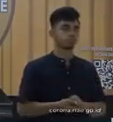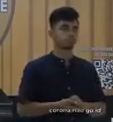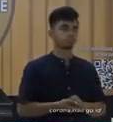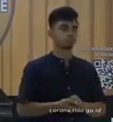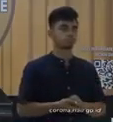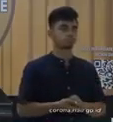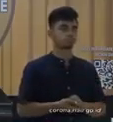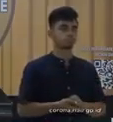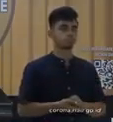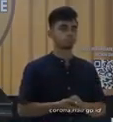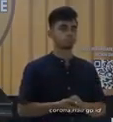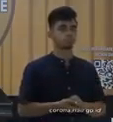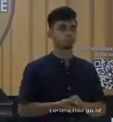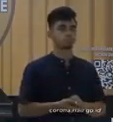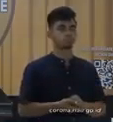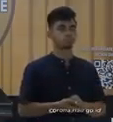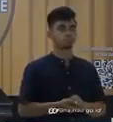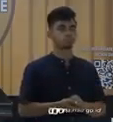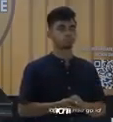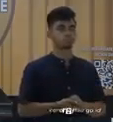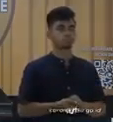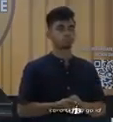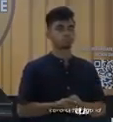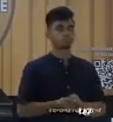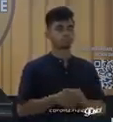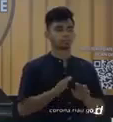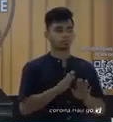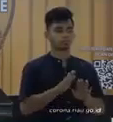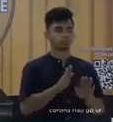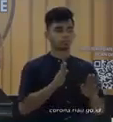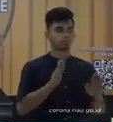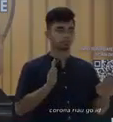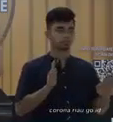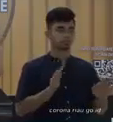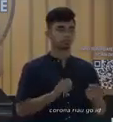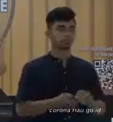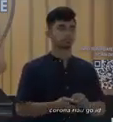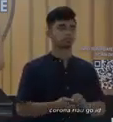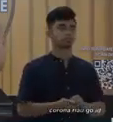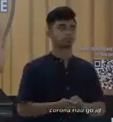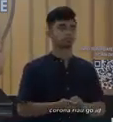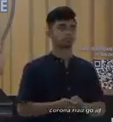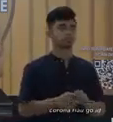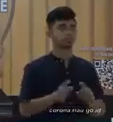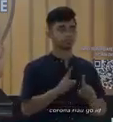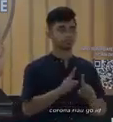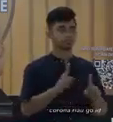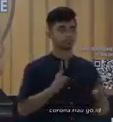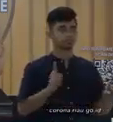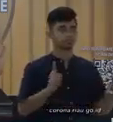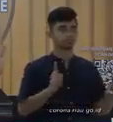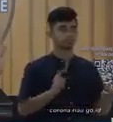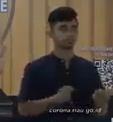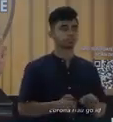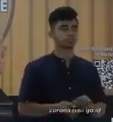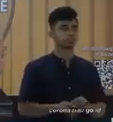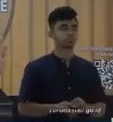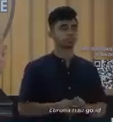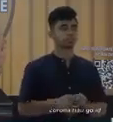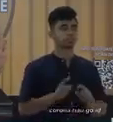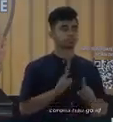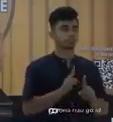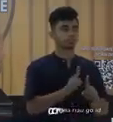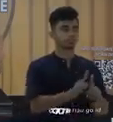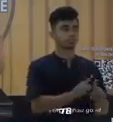Termasuk bagaimana kita antri. Antri dulu kan nggak mungkin jarak 1 meter. Sekarang harus jarak 1 meter.